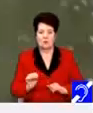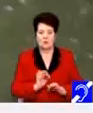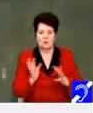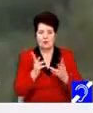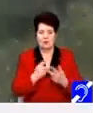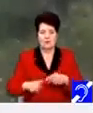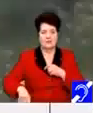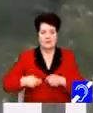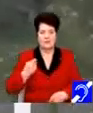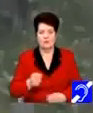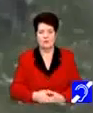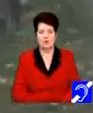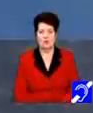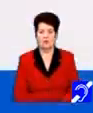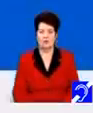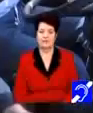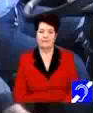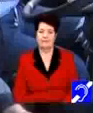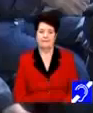bilanțul distrugerilor.